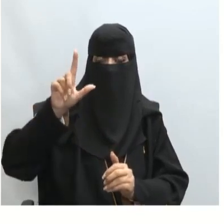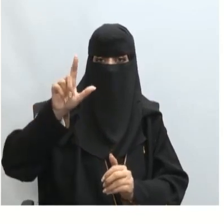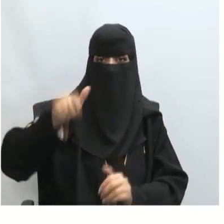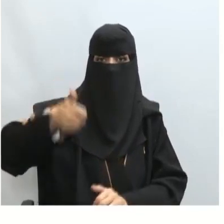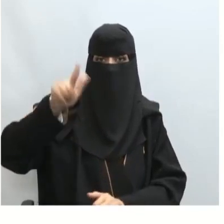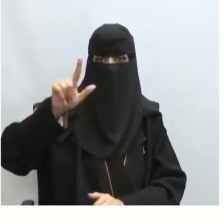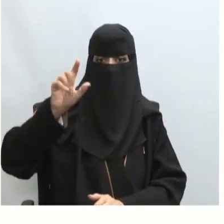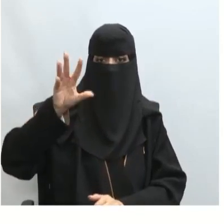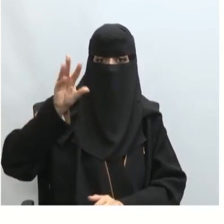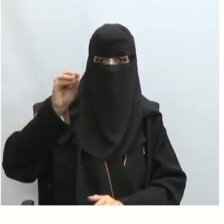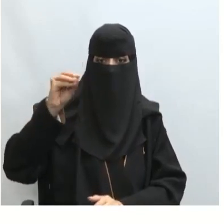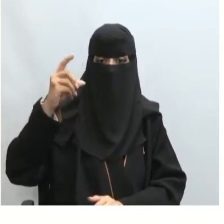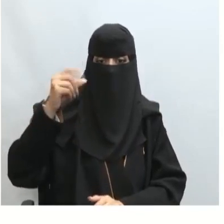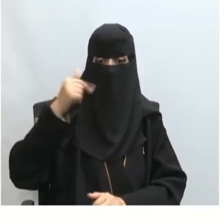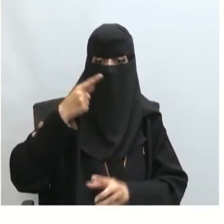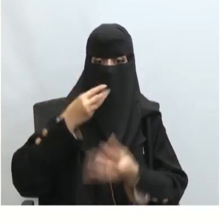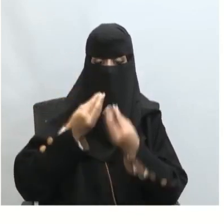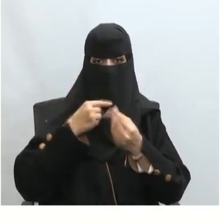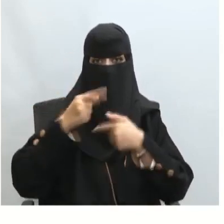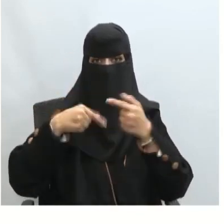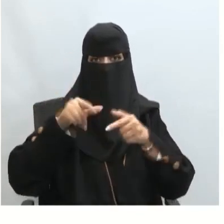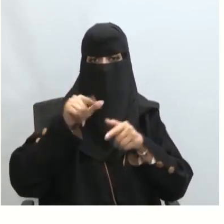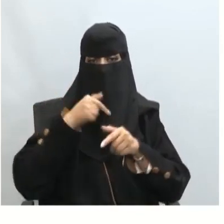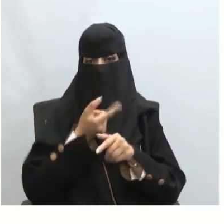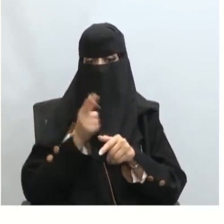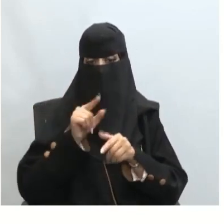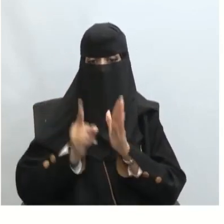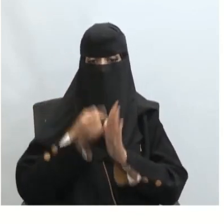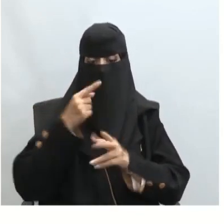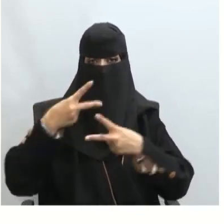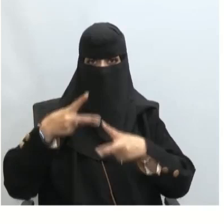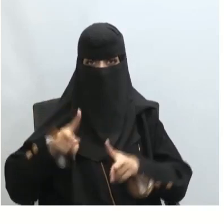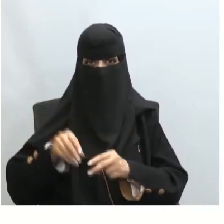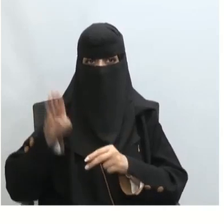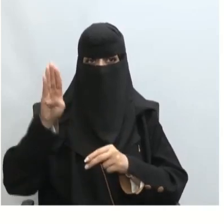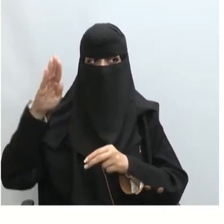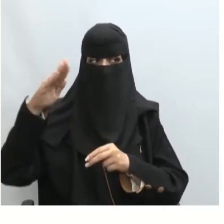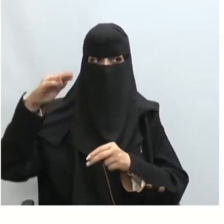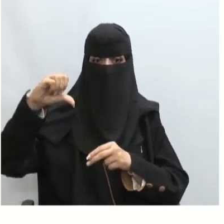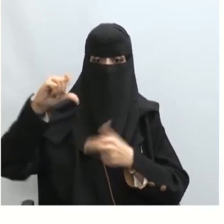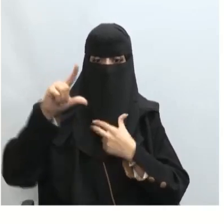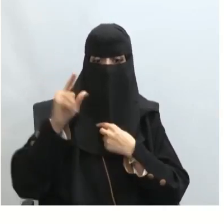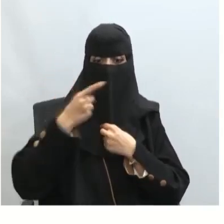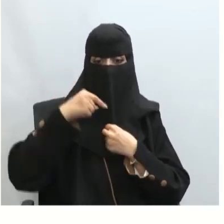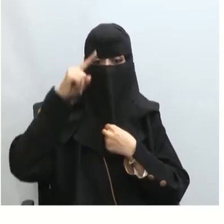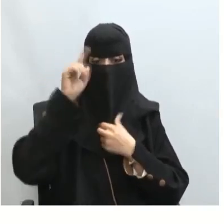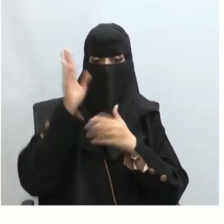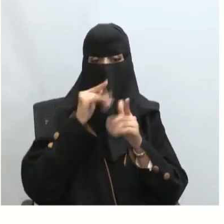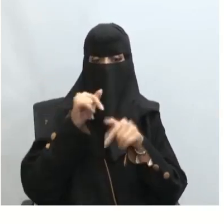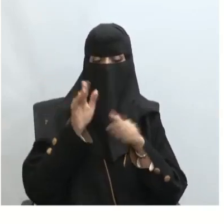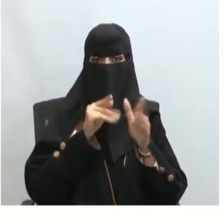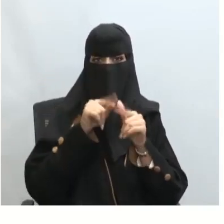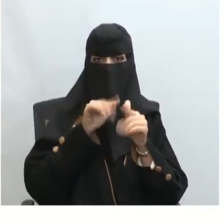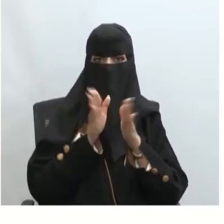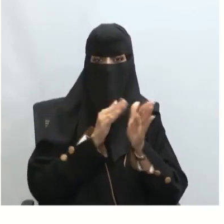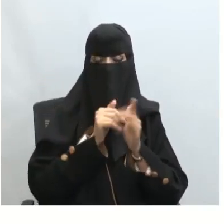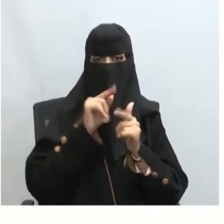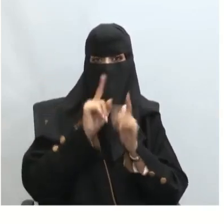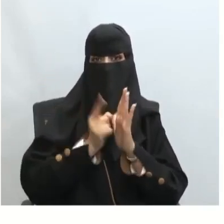كربوكسيلي ممكن ان يستمر التفاعل كل هذا يبدا من الكحول مثال الميثانول